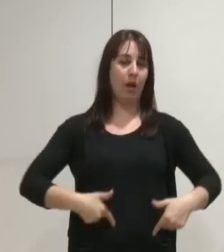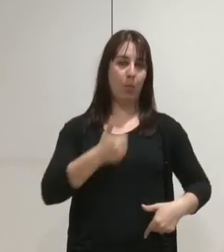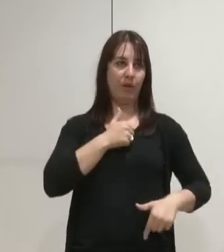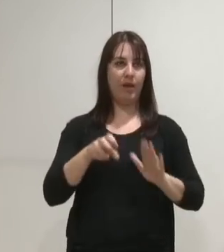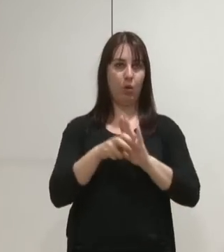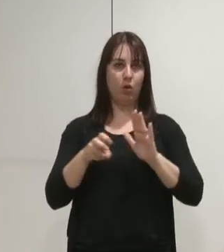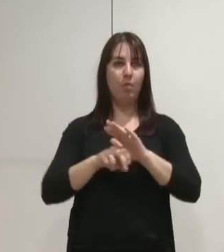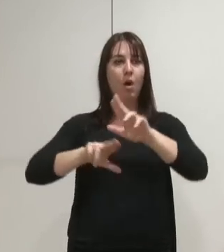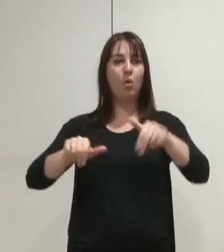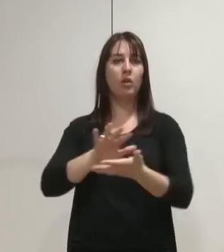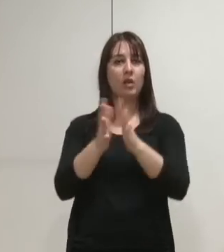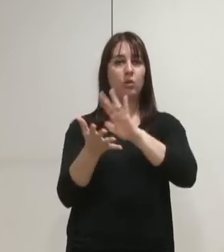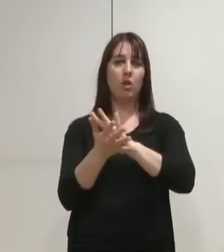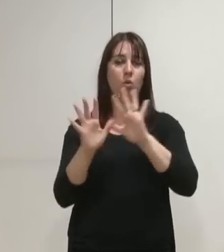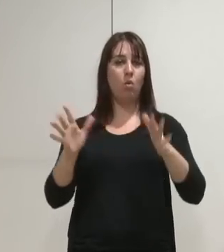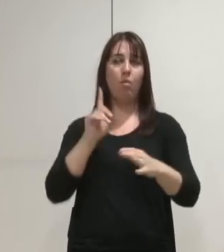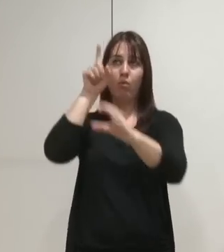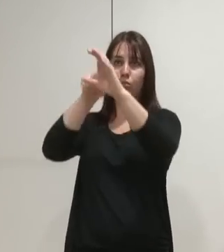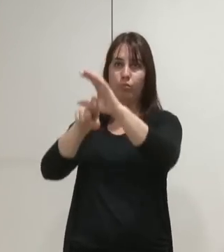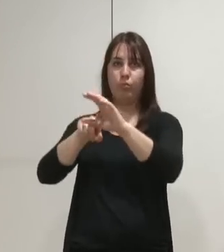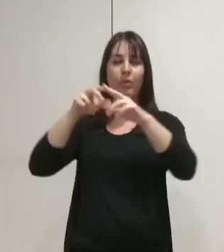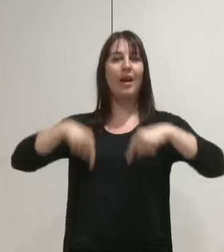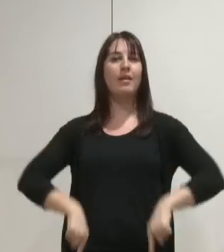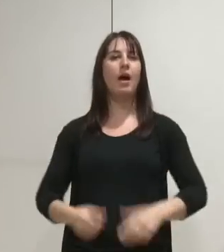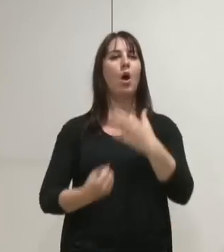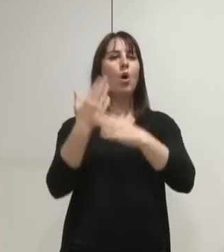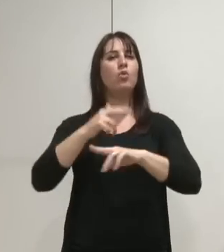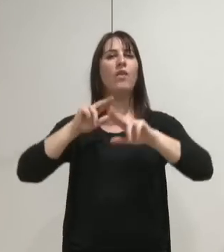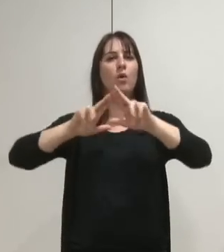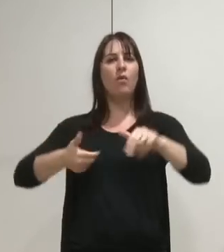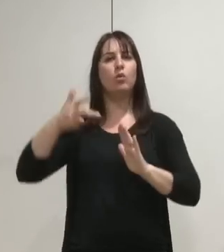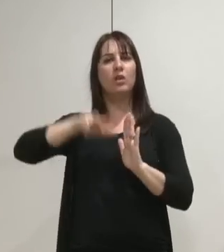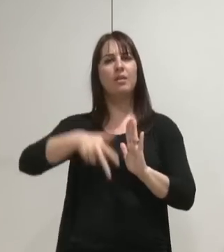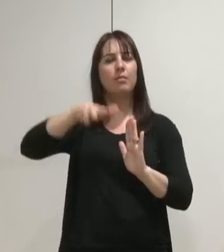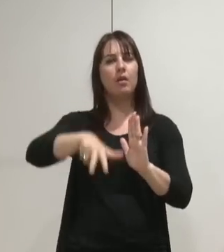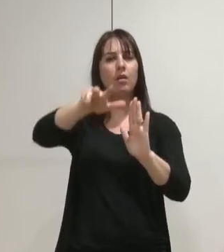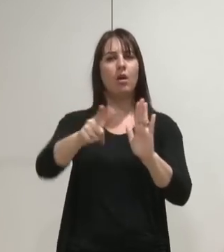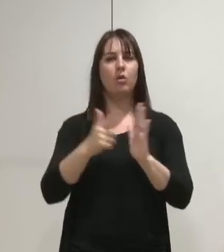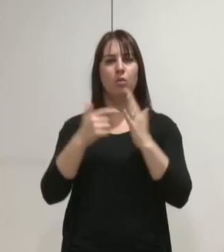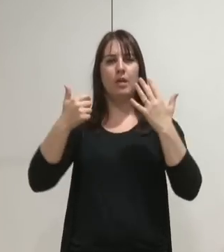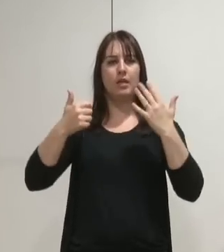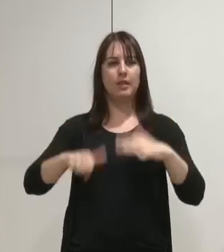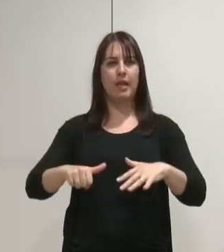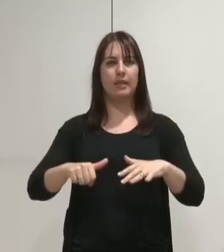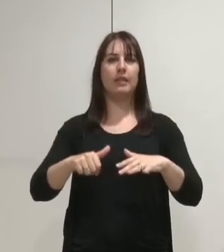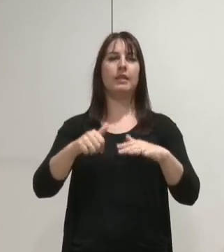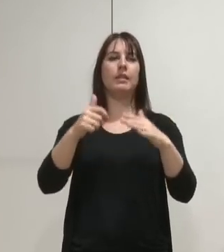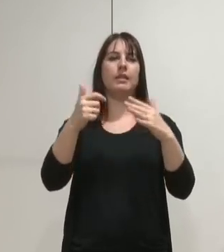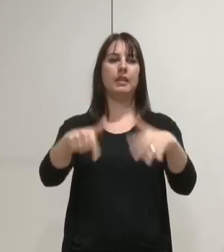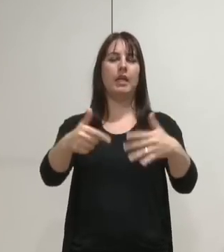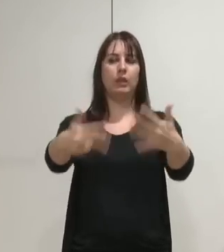en contrat d'association avec l'État et donc c'est des nouvelles conventions trimestrielles pour 2016 17 et